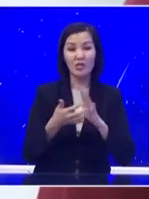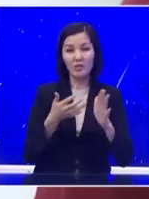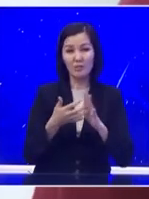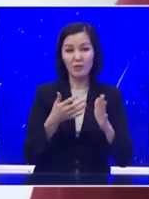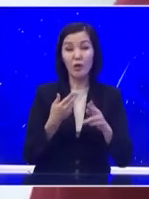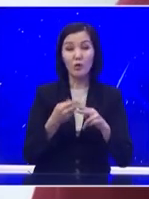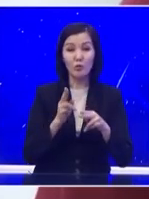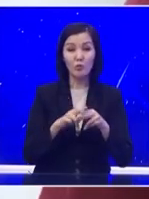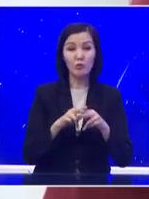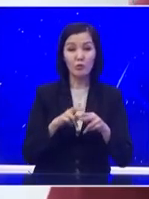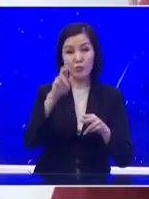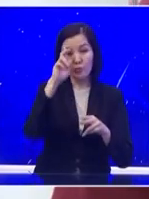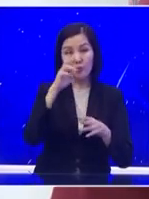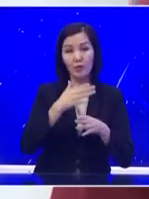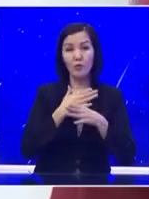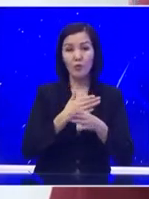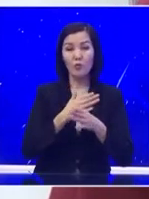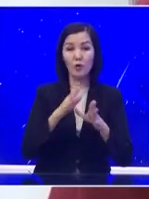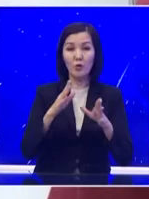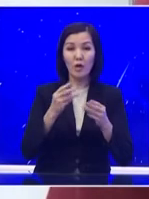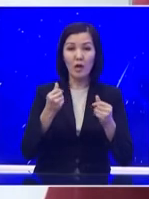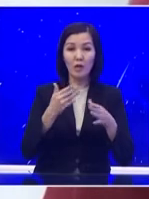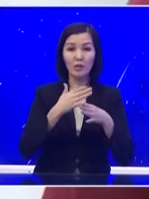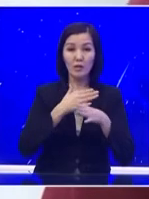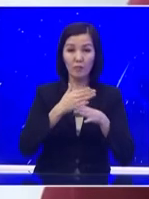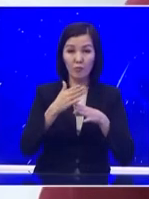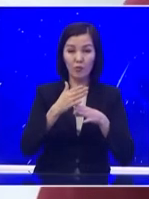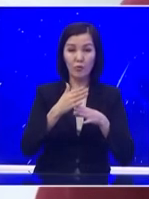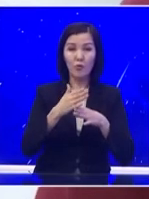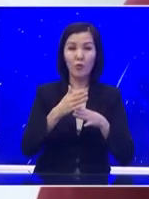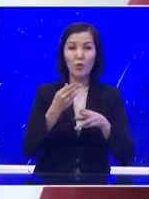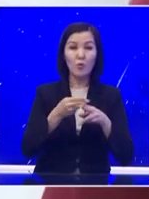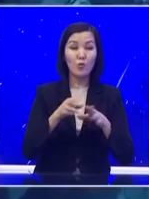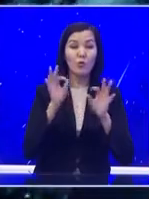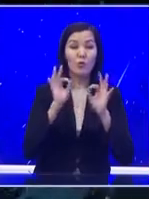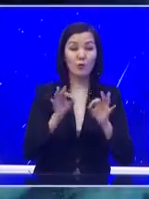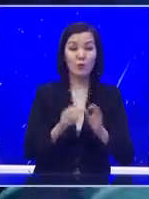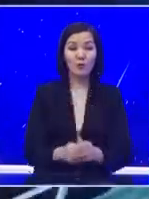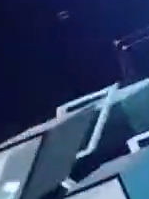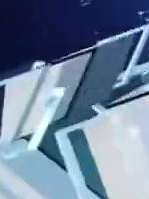қалады. Сол неде үкімет тарапынан ол қаражат бөліну ол өте дұрыс нәрсе.